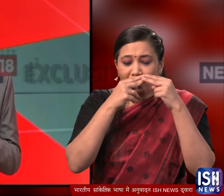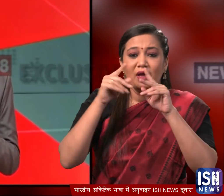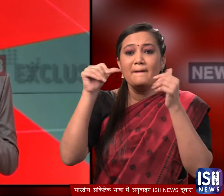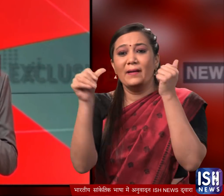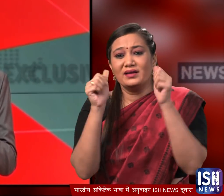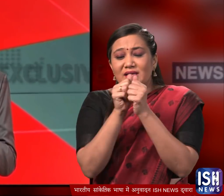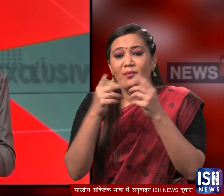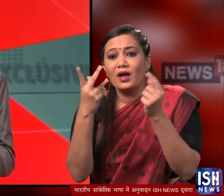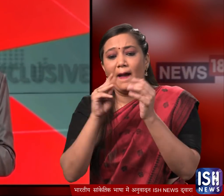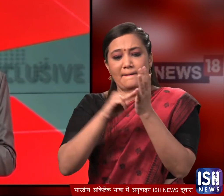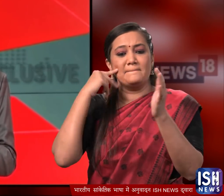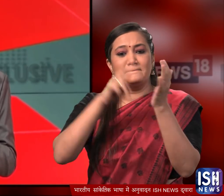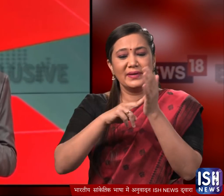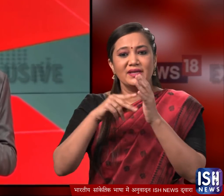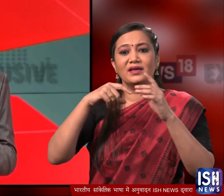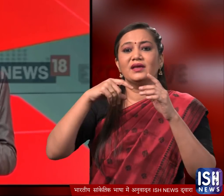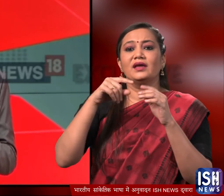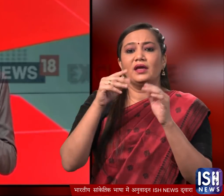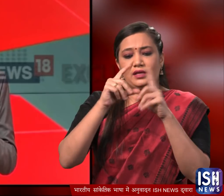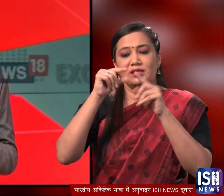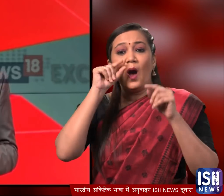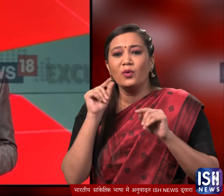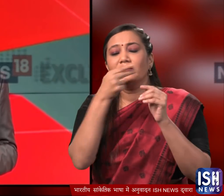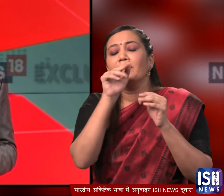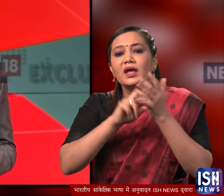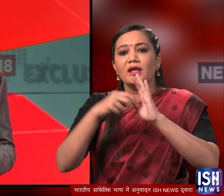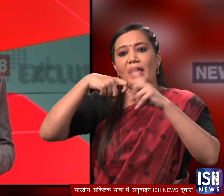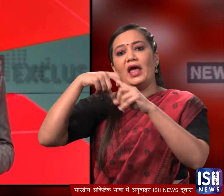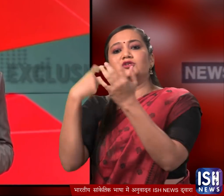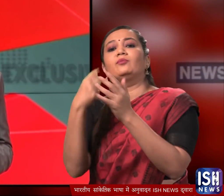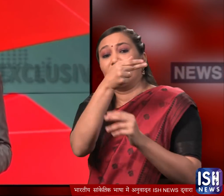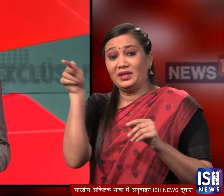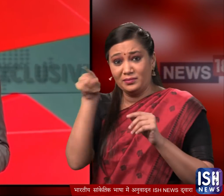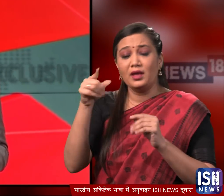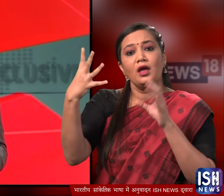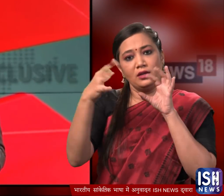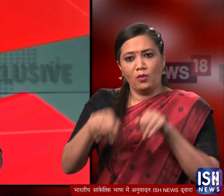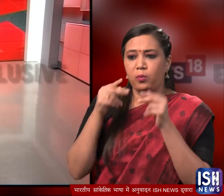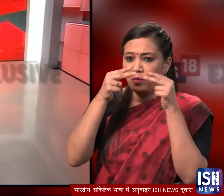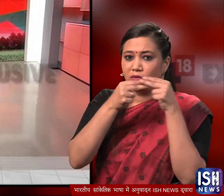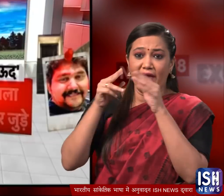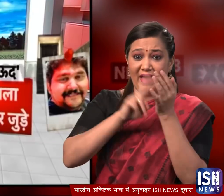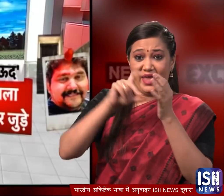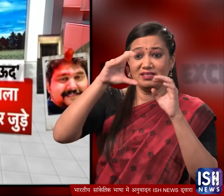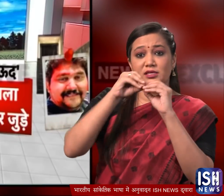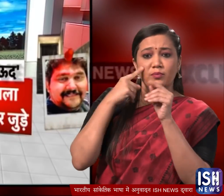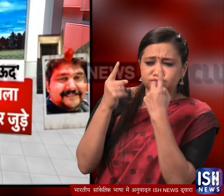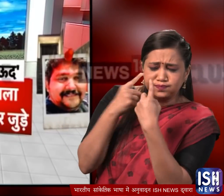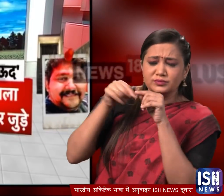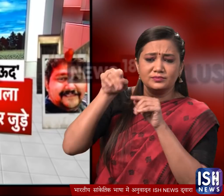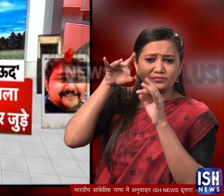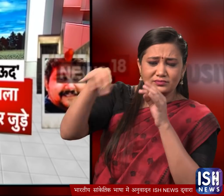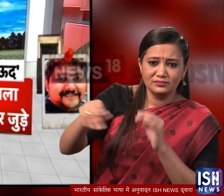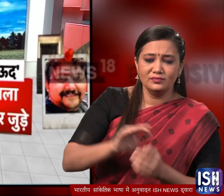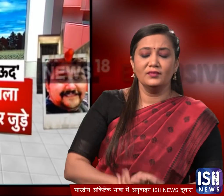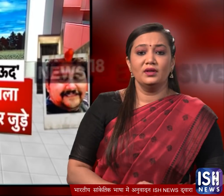इब्राहिम के ड्रग्स धंधे का पार्टनर मिनी दाऊद उर्फ कैलाश राजपूत है। न्यूज 18 के दिवाकर सिंह की रिपोर्ट है कि दाऊद इब्राहिम के भाई अनीस